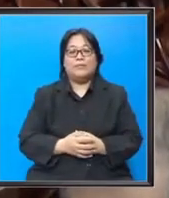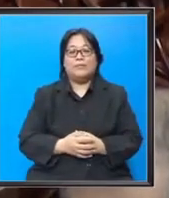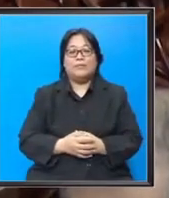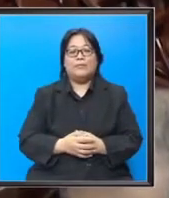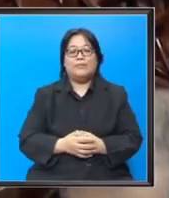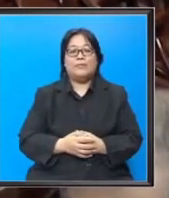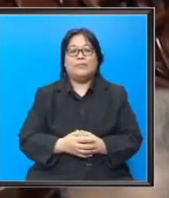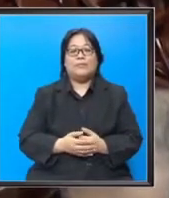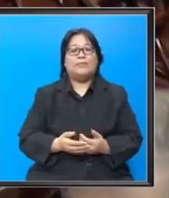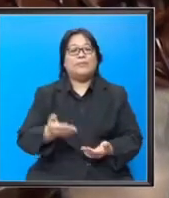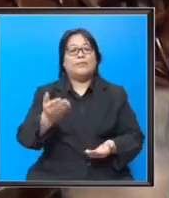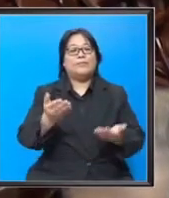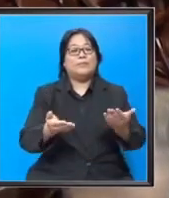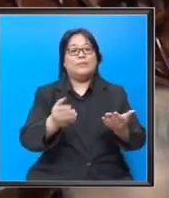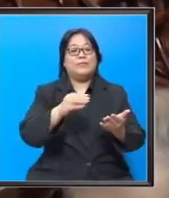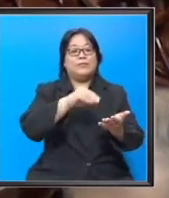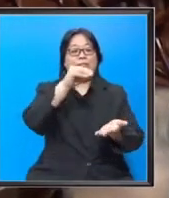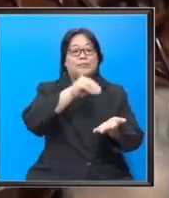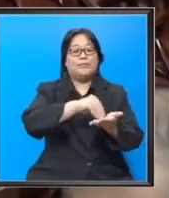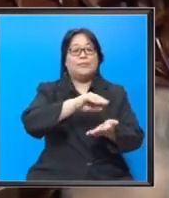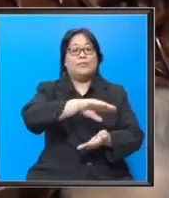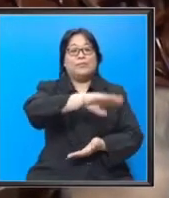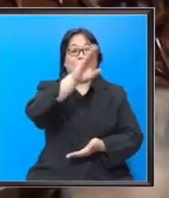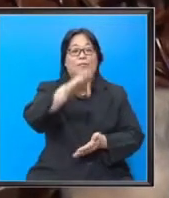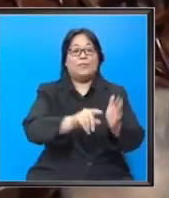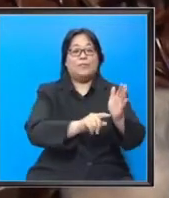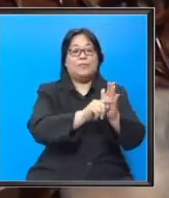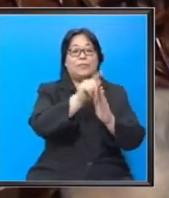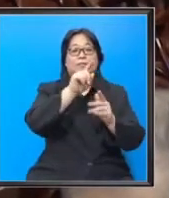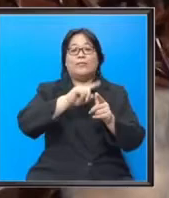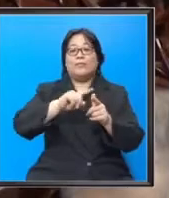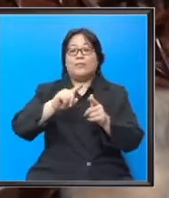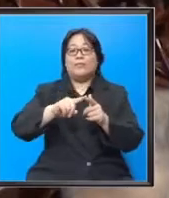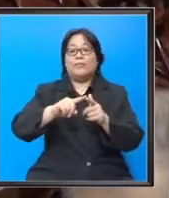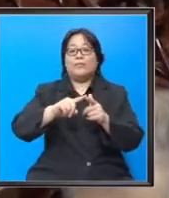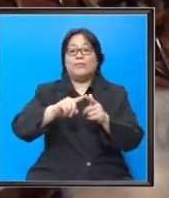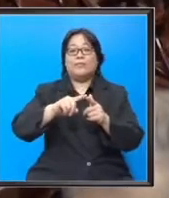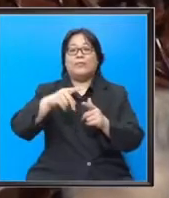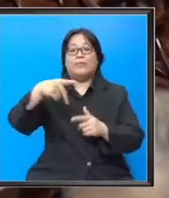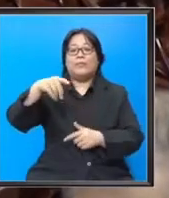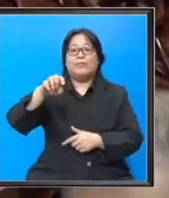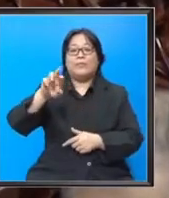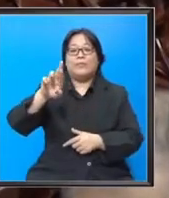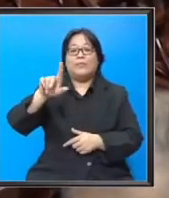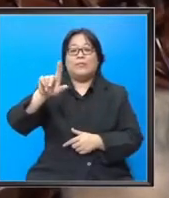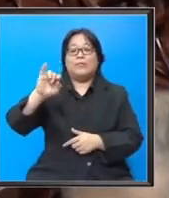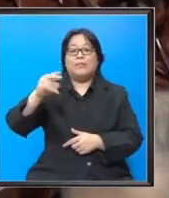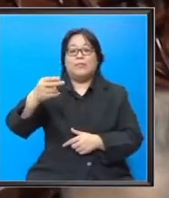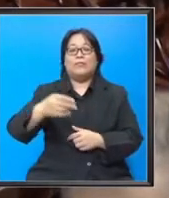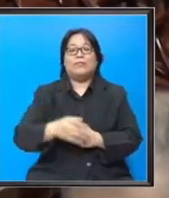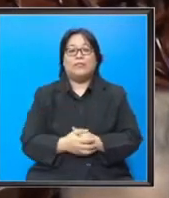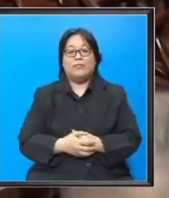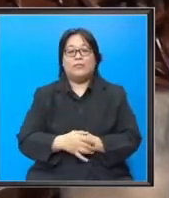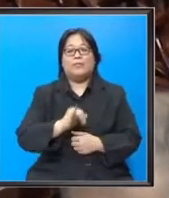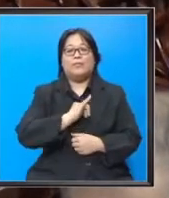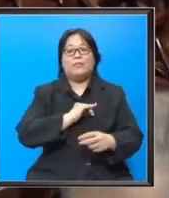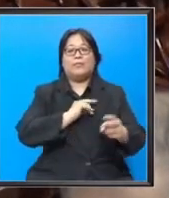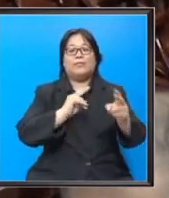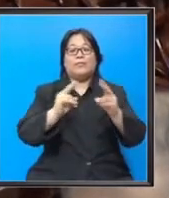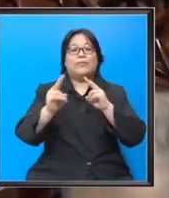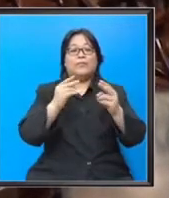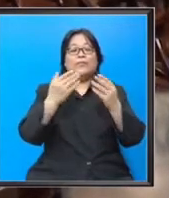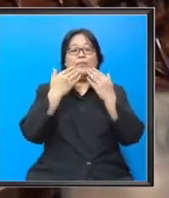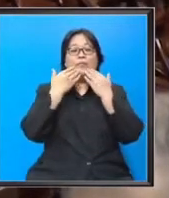di Bukittinggi bau pun dipeluk terjaga cuma